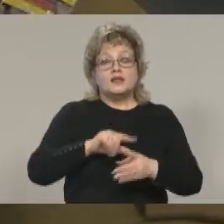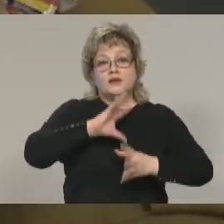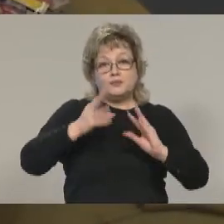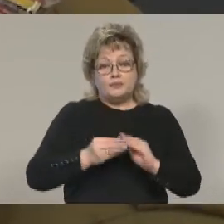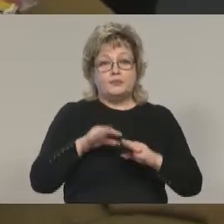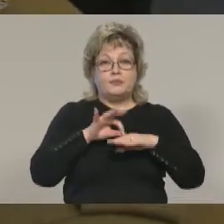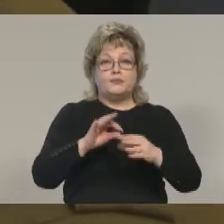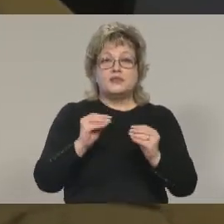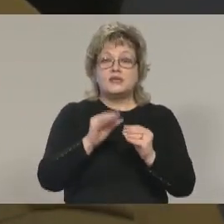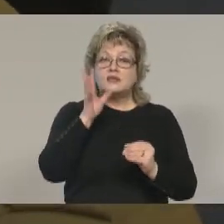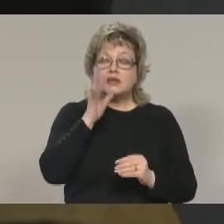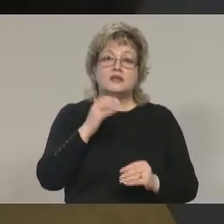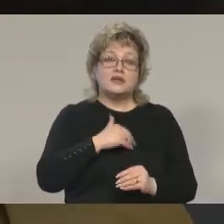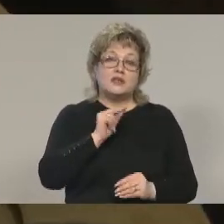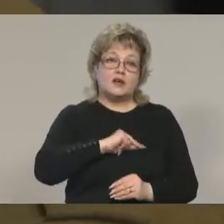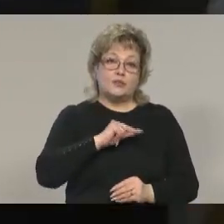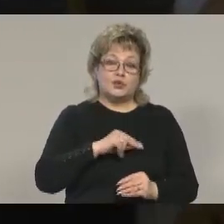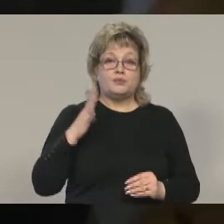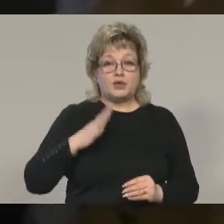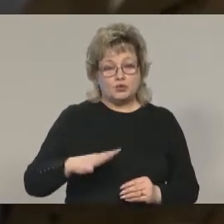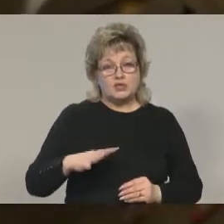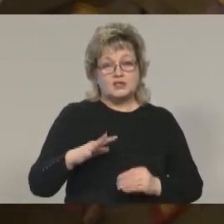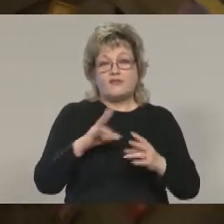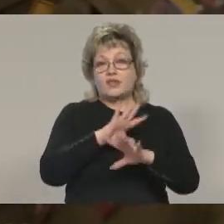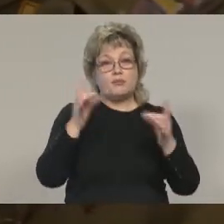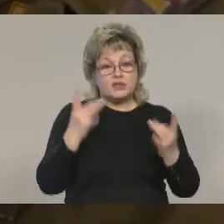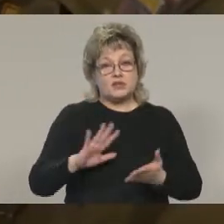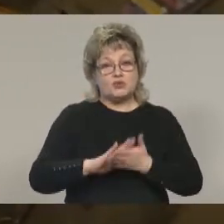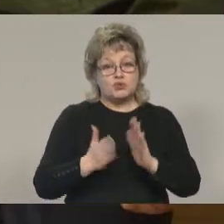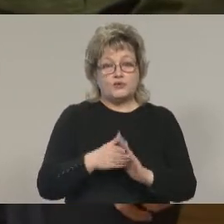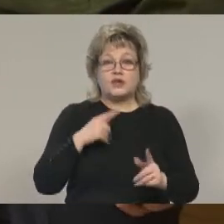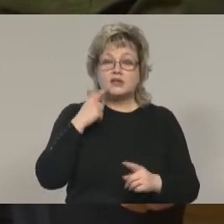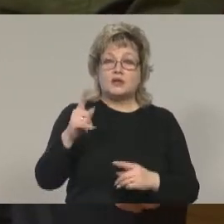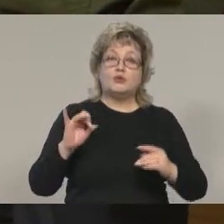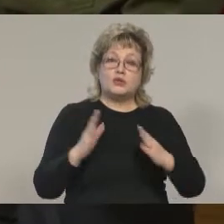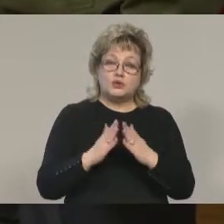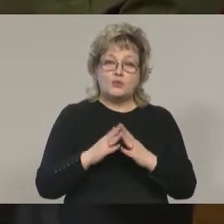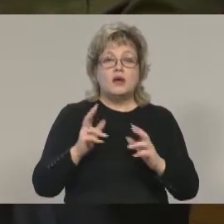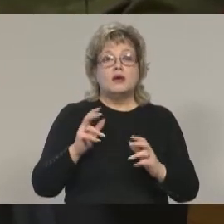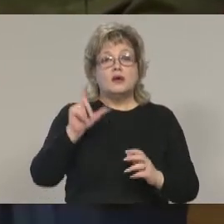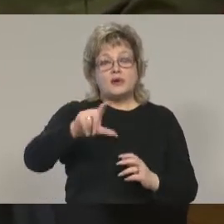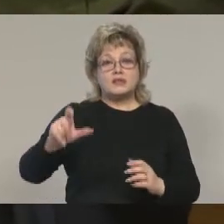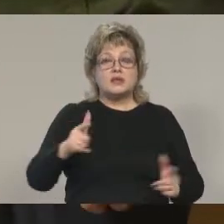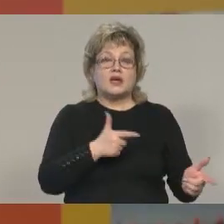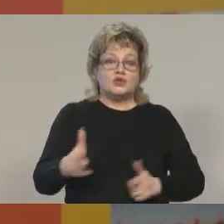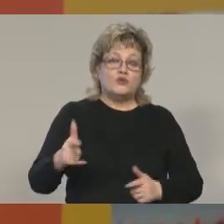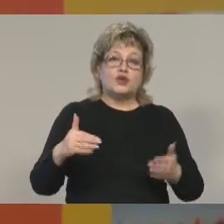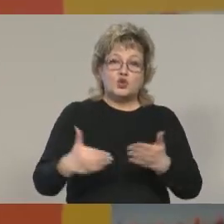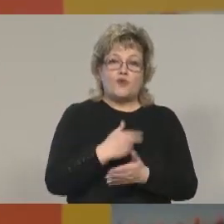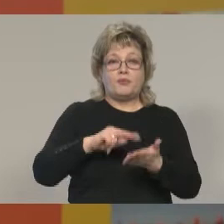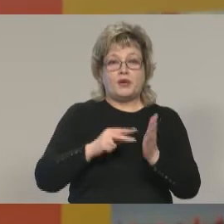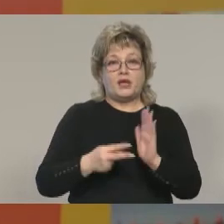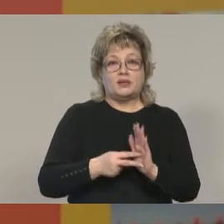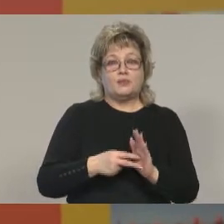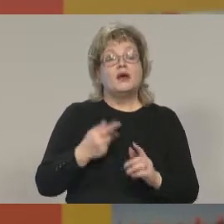за 10 лет. И хотя работать иногда приходится в непростых условиях и далеко от дома, бойцы готовы к новым проектам. Конечно,